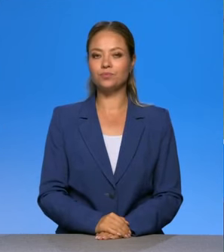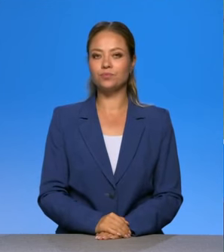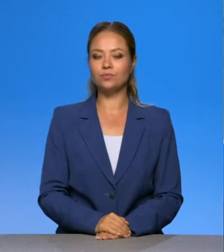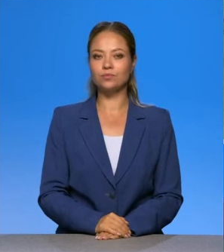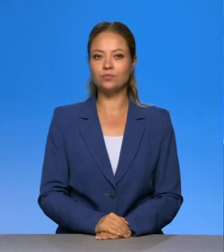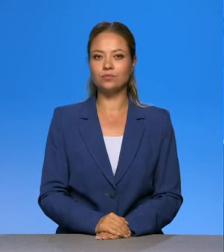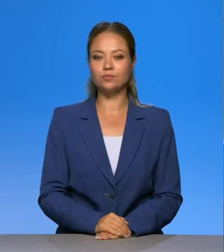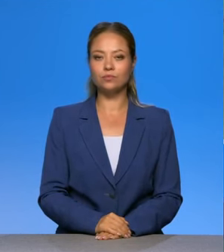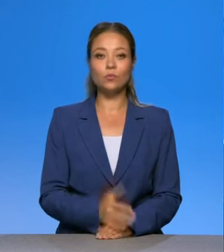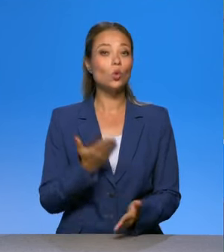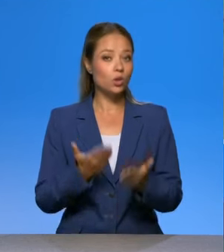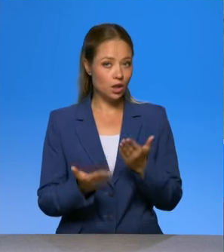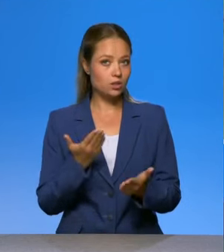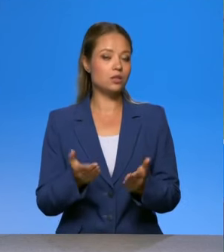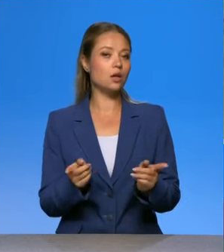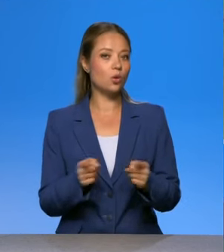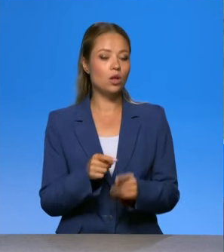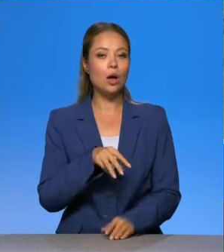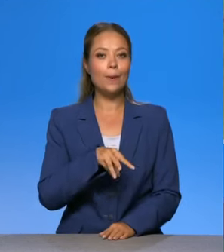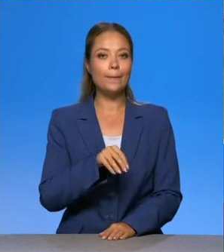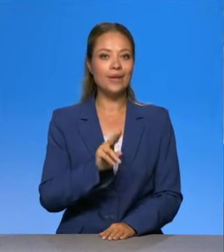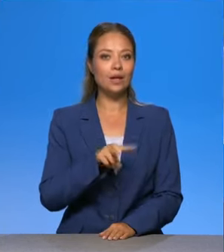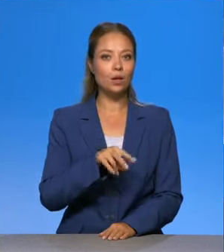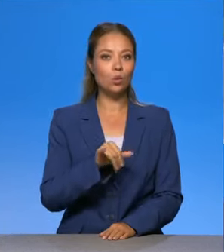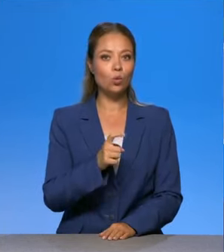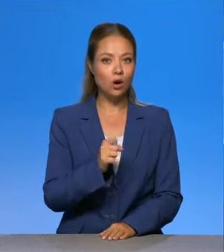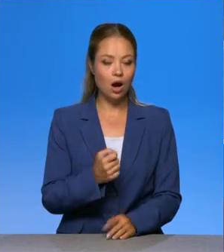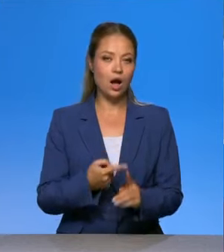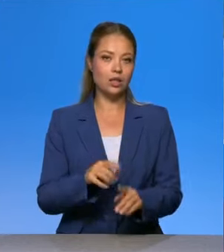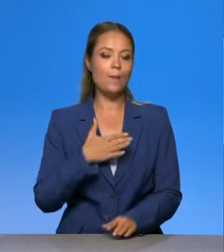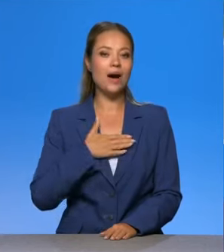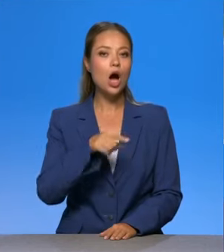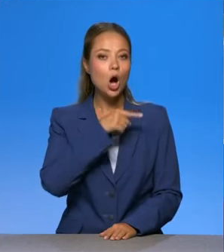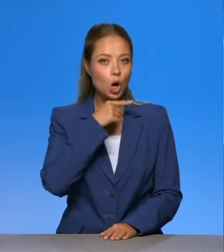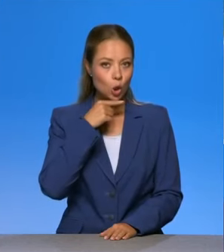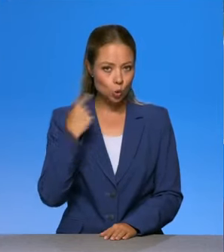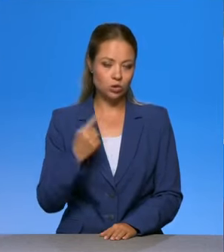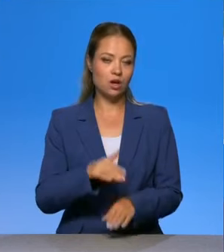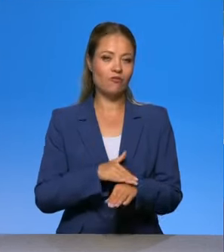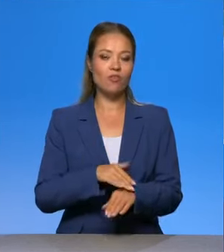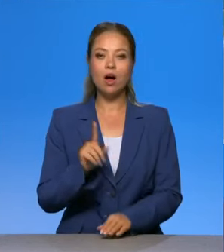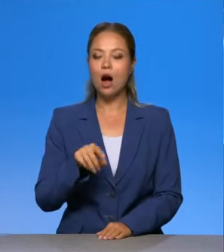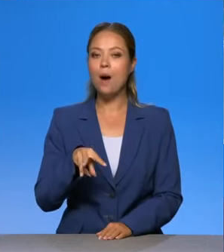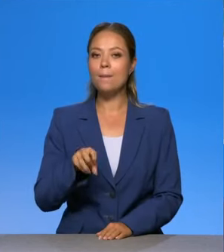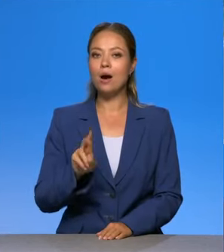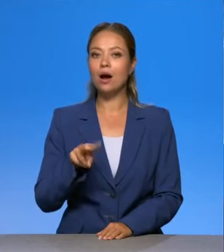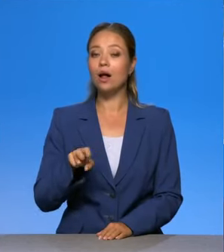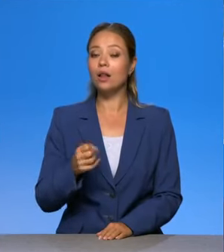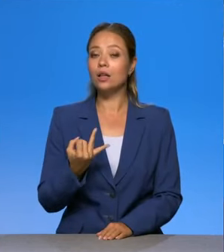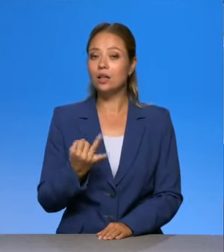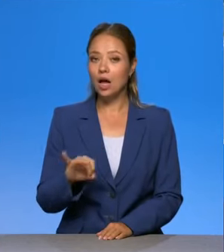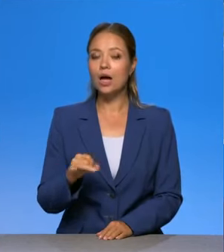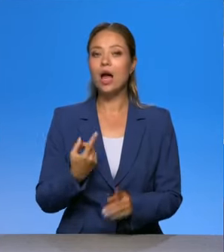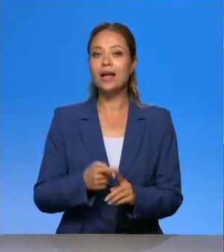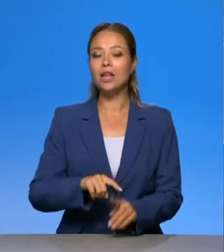Миклуха – это малоросская фамилия. И, соответственно, Маклай – это шотландец, который бился при битве при Желтых